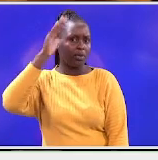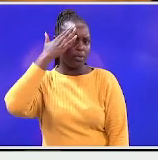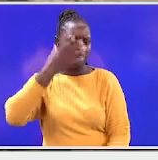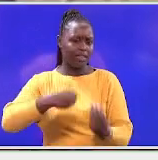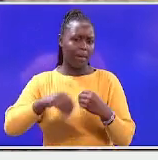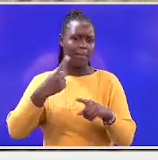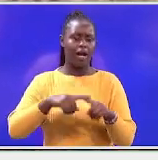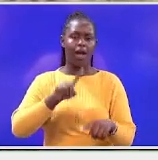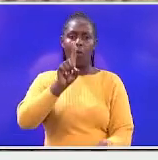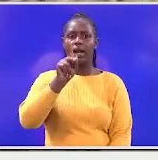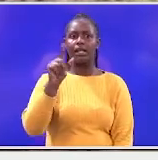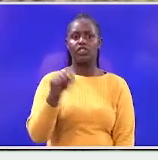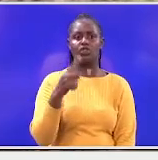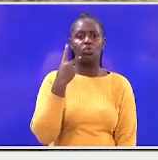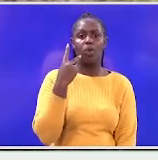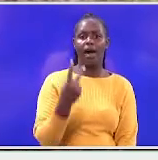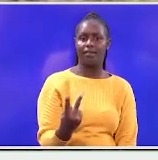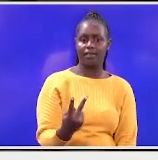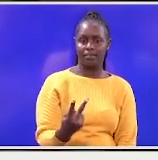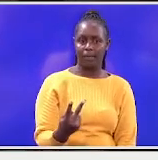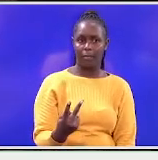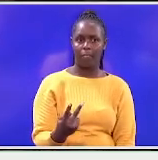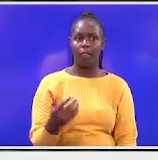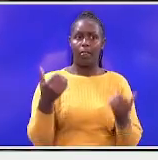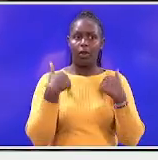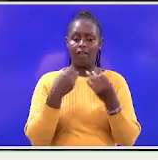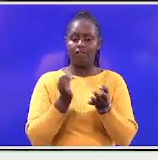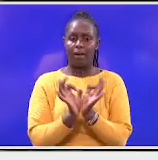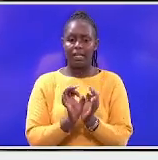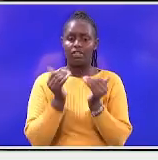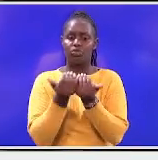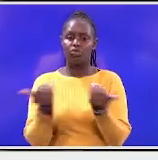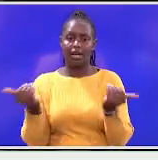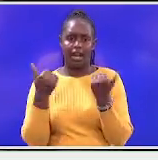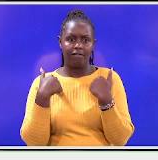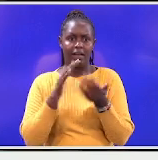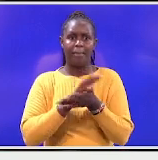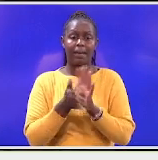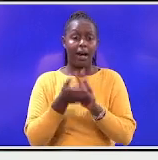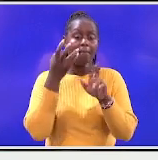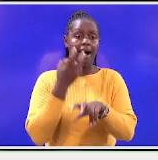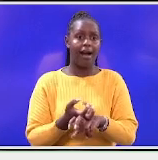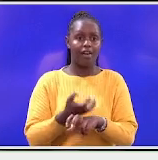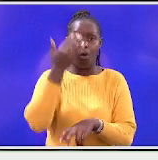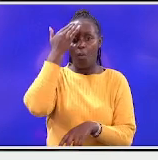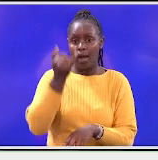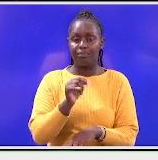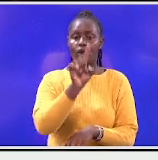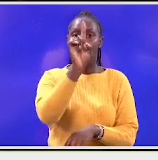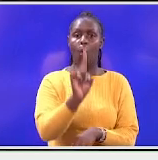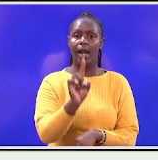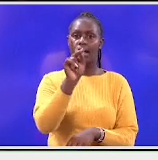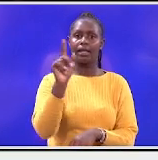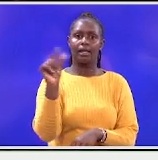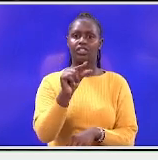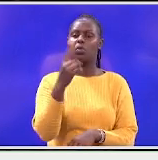200 kilo. Kuna familia, kuna watoto kadhaa, na unapata inakuwa gumu juu hiyo kasuku mnakula one day pekee. Unapata